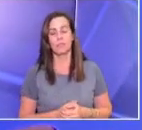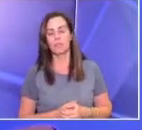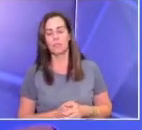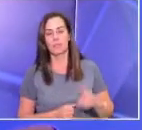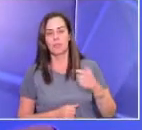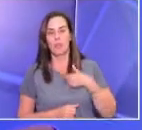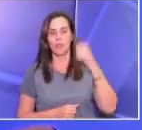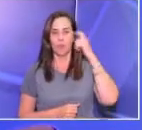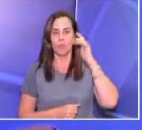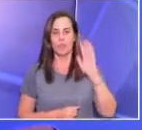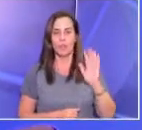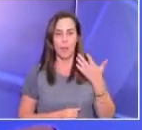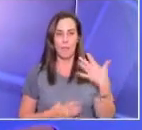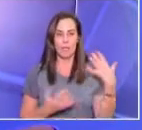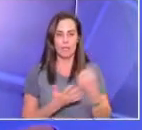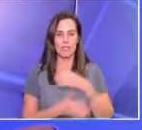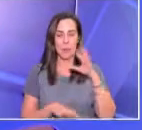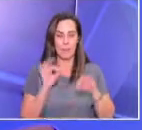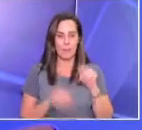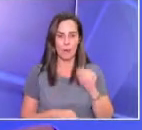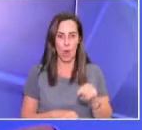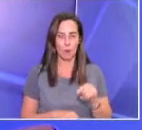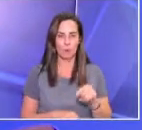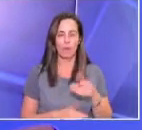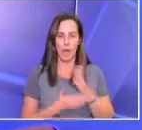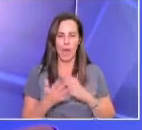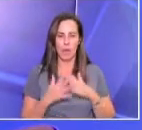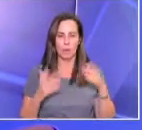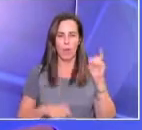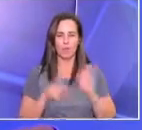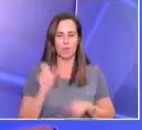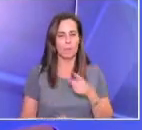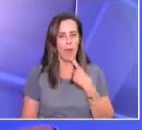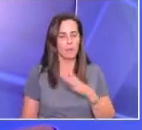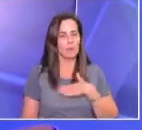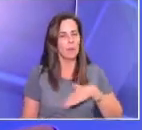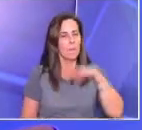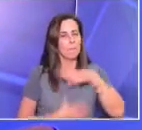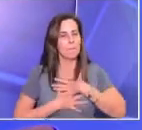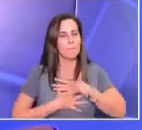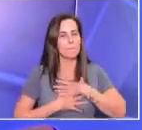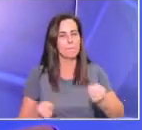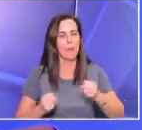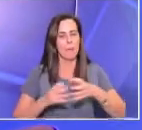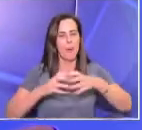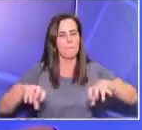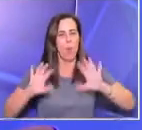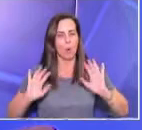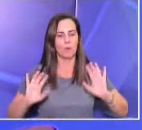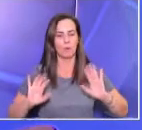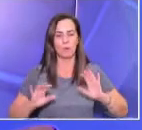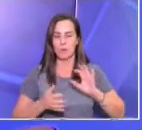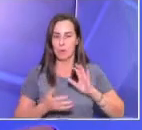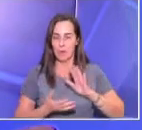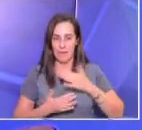אני חושבת שמה שניצח את הבחירות האלה, שחלק גדול מהתושבים אמרו, נמאס לנו מהשסע הזה.